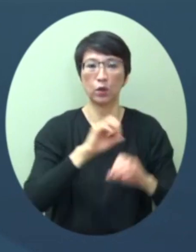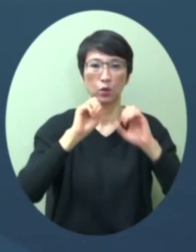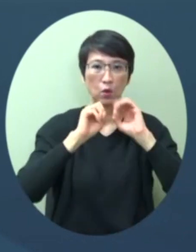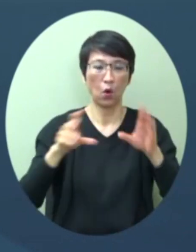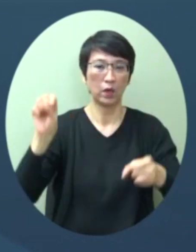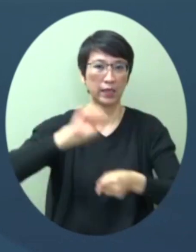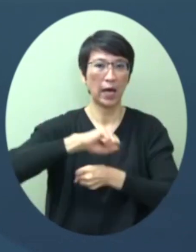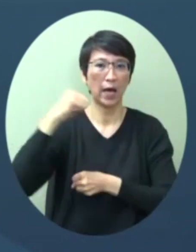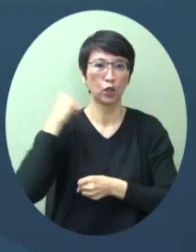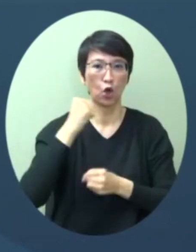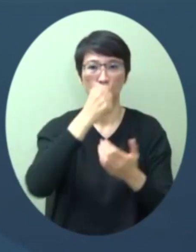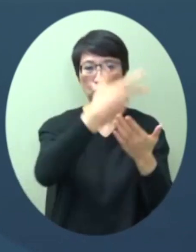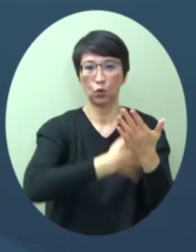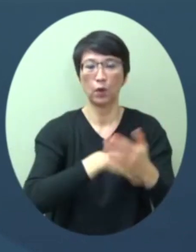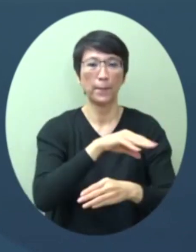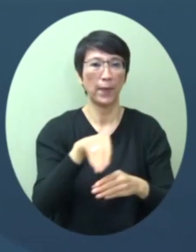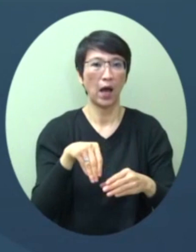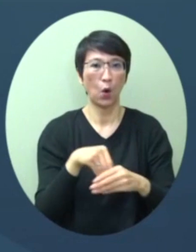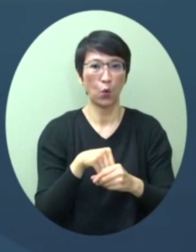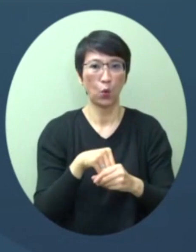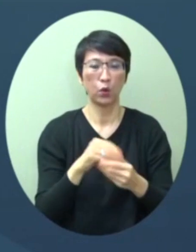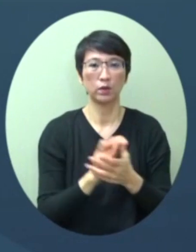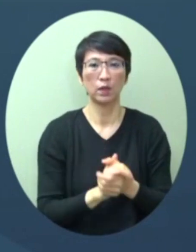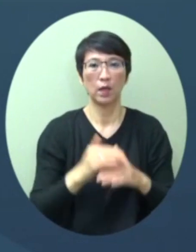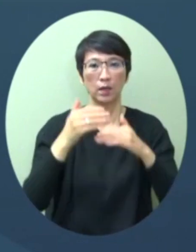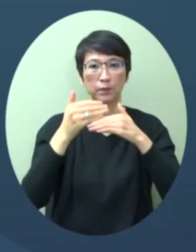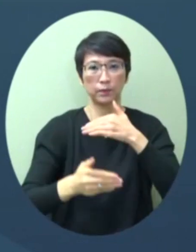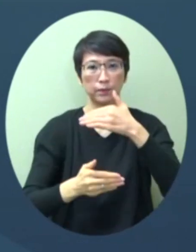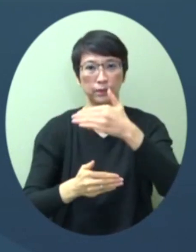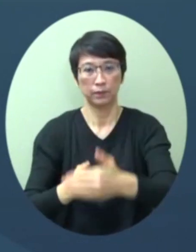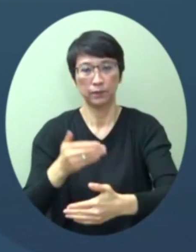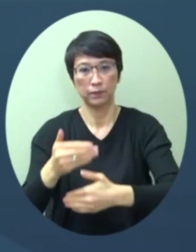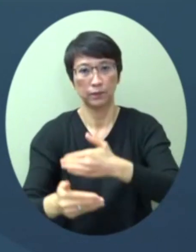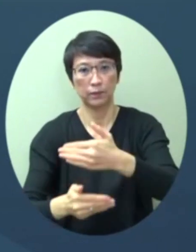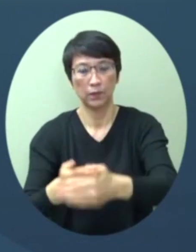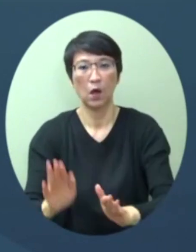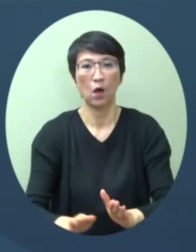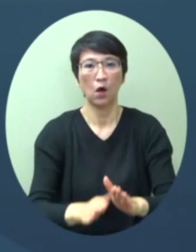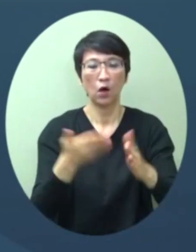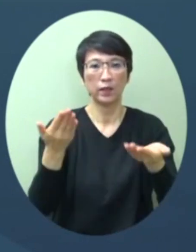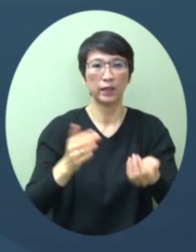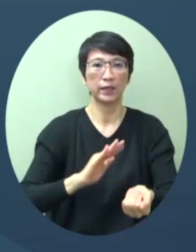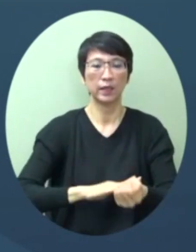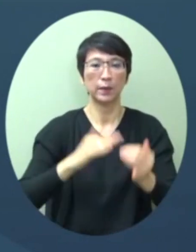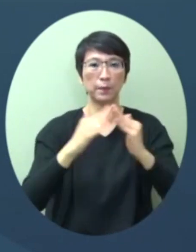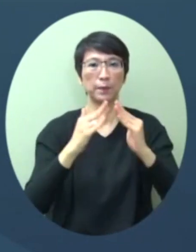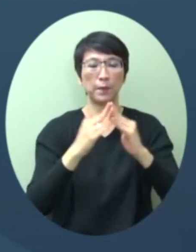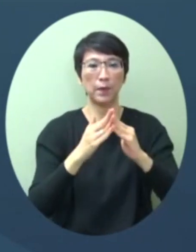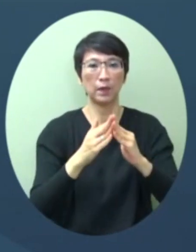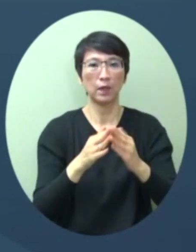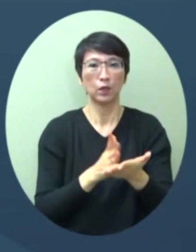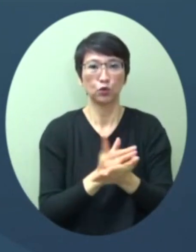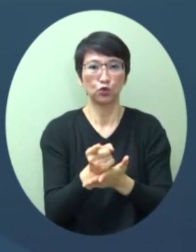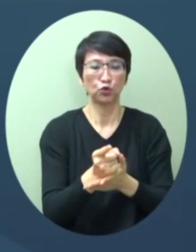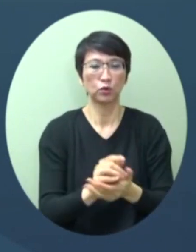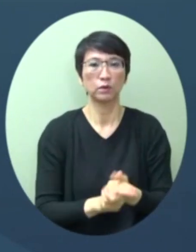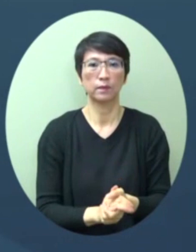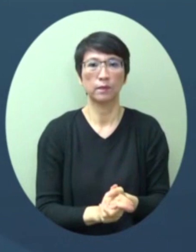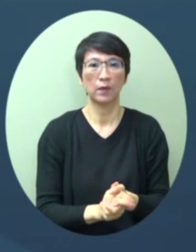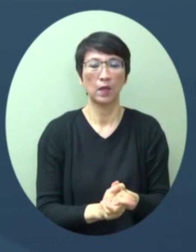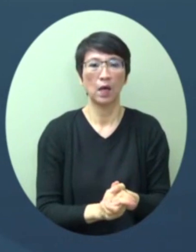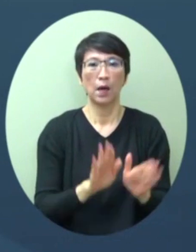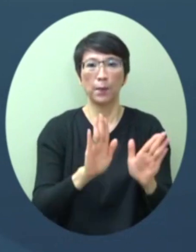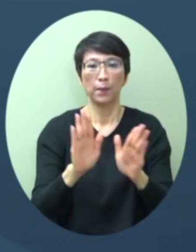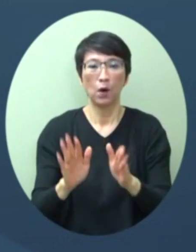强的措施包括是分阶段啟动一些指定的诊所协助处理一些病况